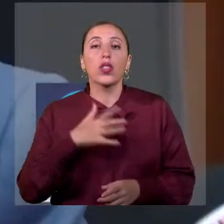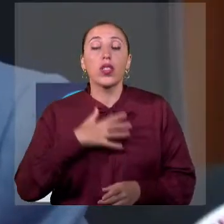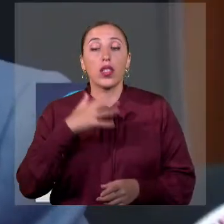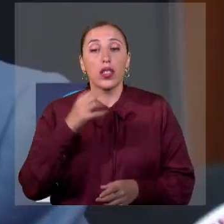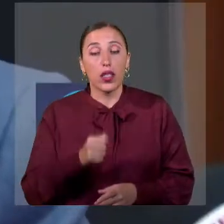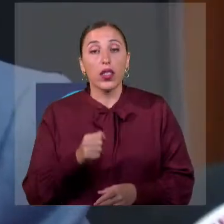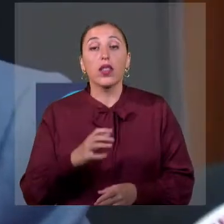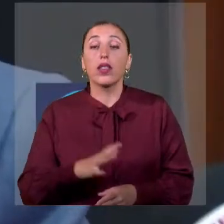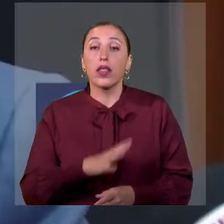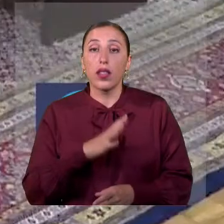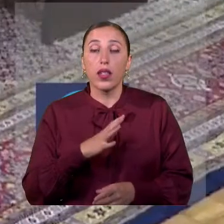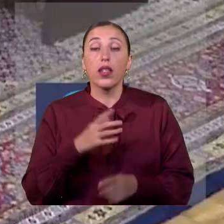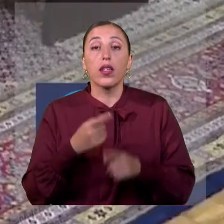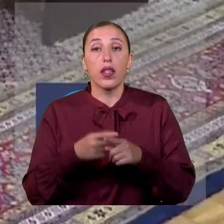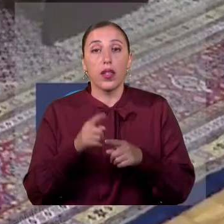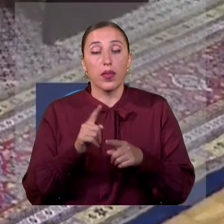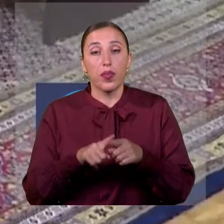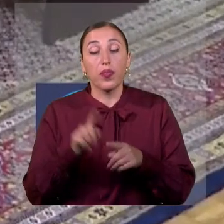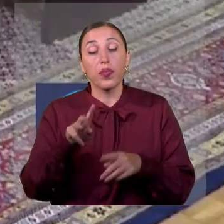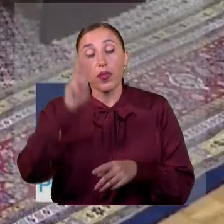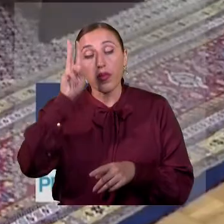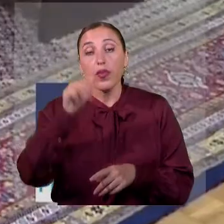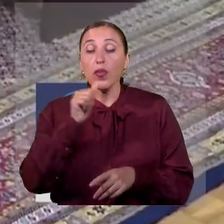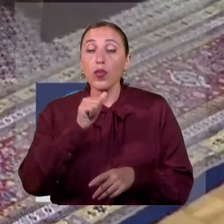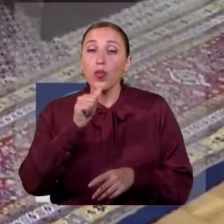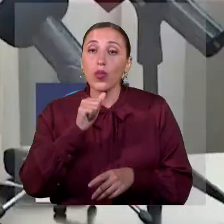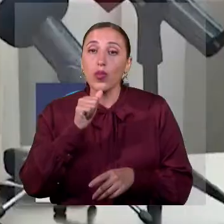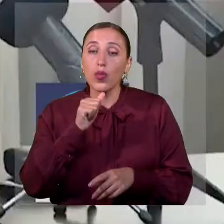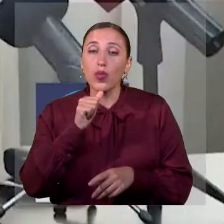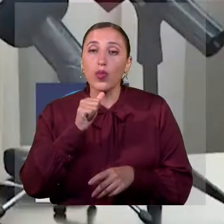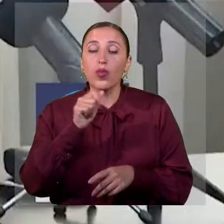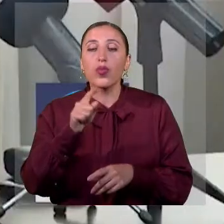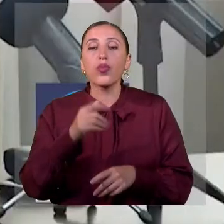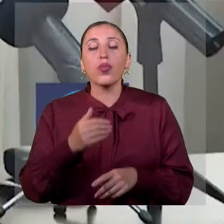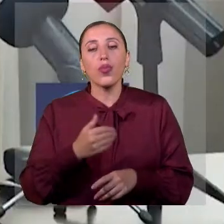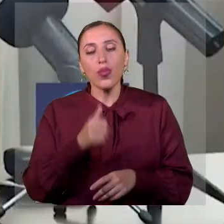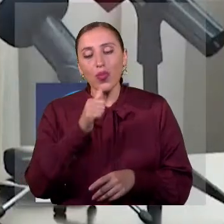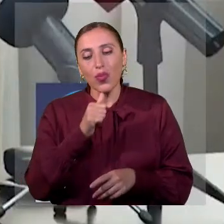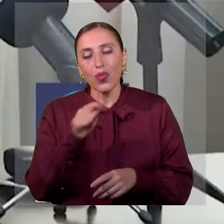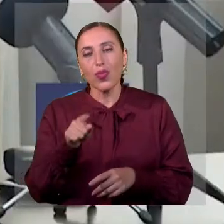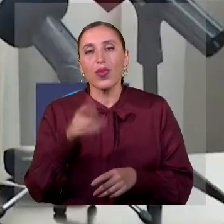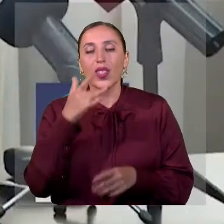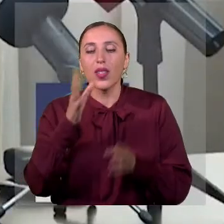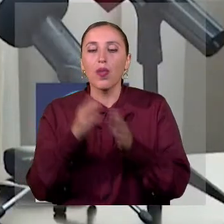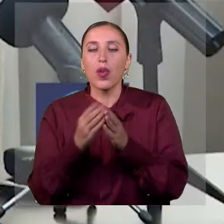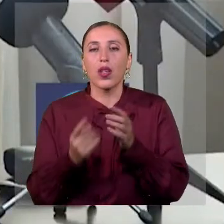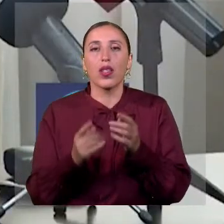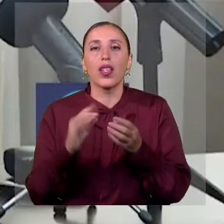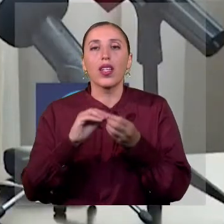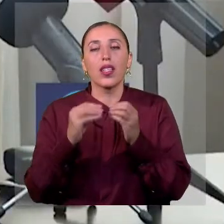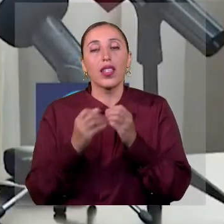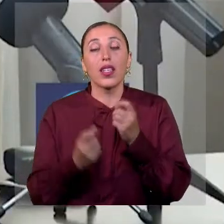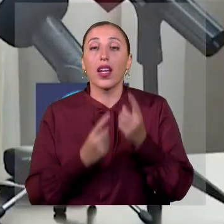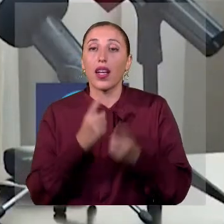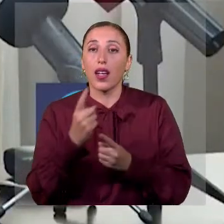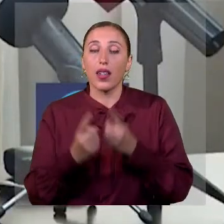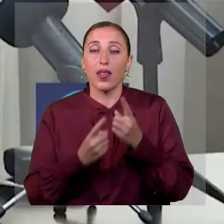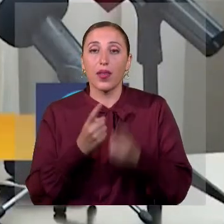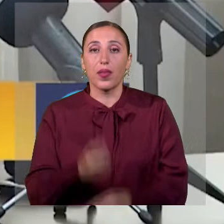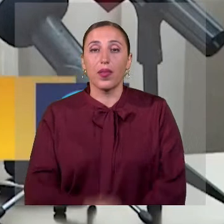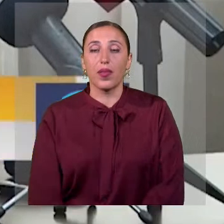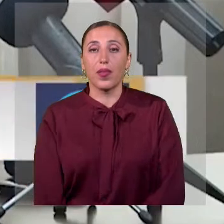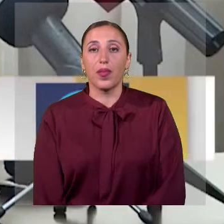մի իրավիճակում, երբ Իրանը փորձում է կարգավորել հարաբերությունները Վաշինգտոնի հետ։ English proverb: if your house is made of